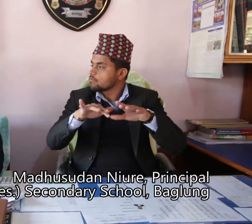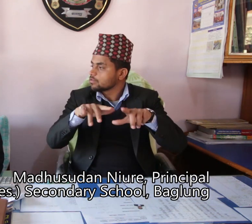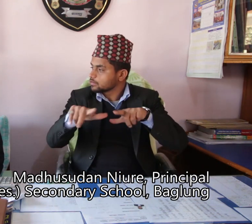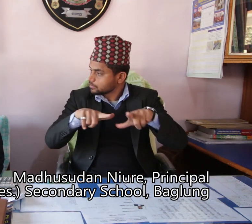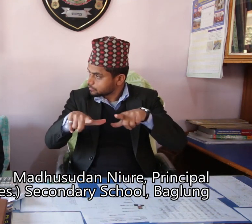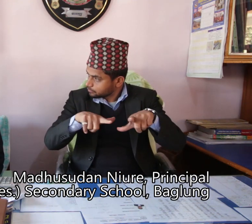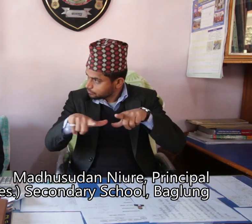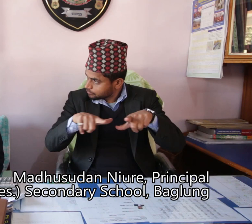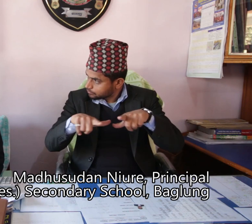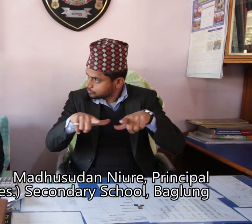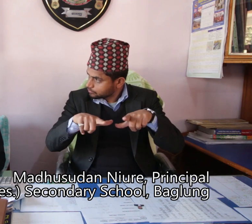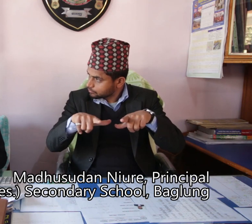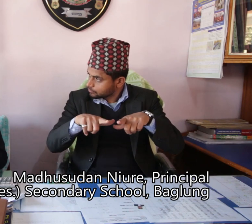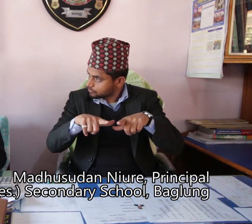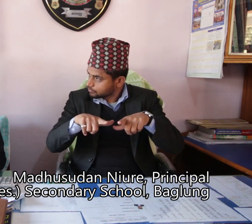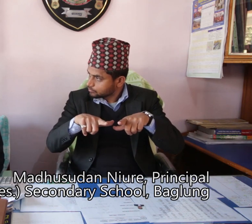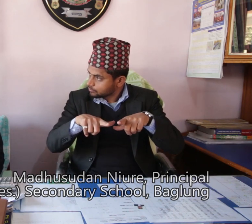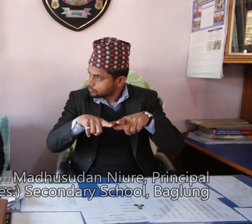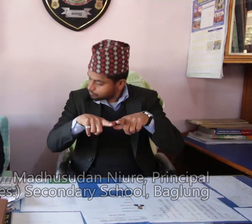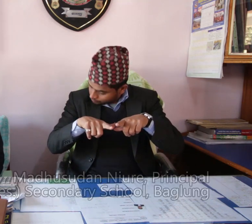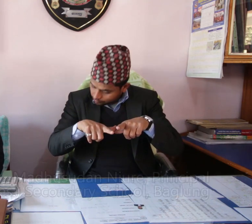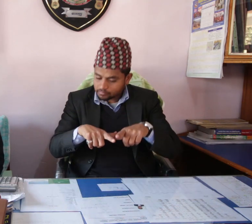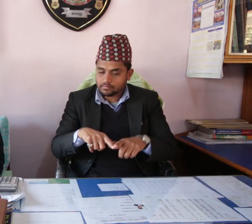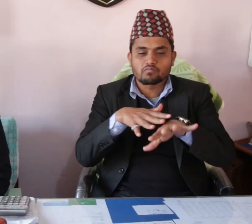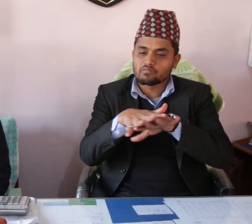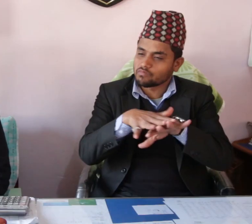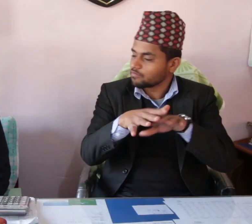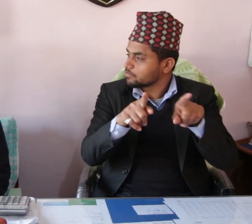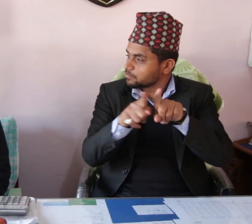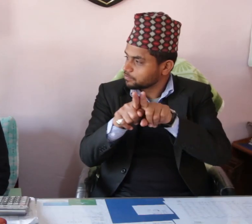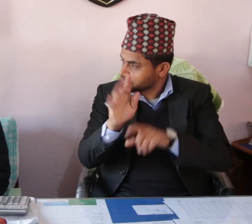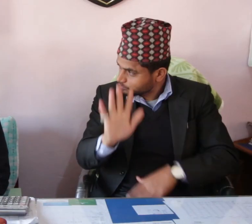प्राविदिक सिच्षय अंतर गाचाई आमीले कम्भीट एंजिनेरिंग पड़ाय राहे का छू